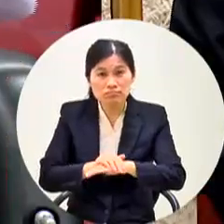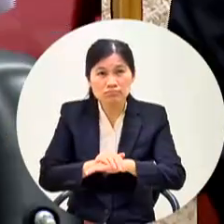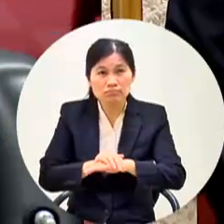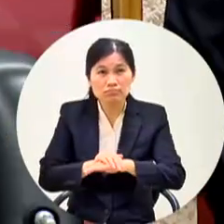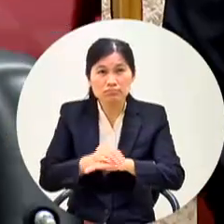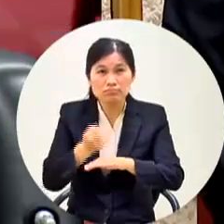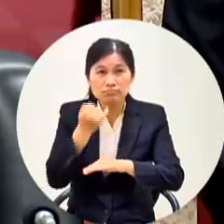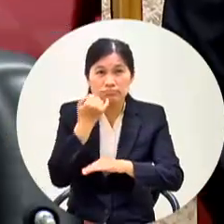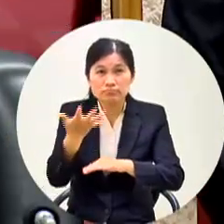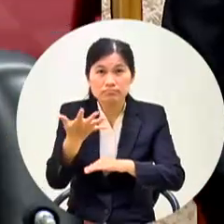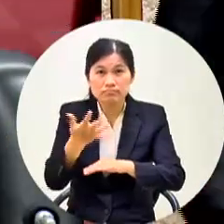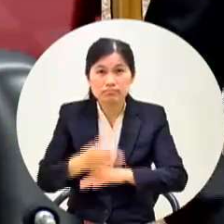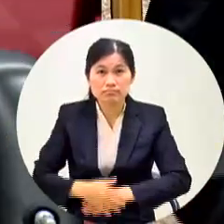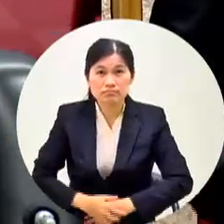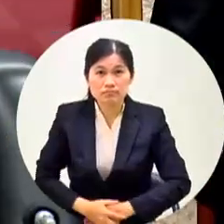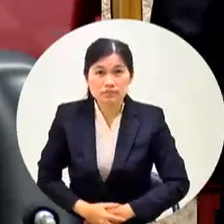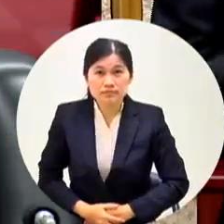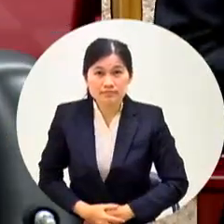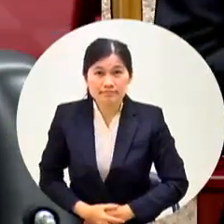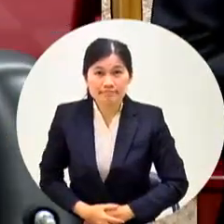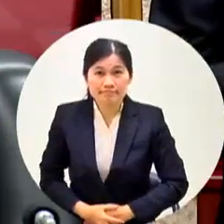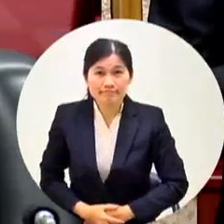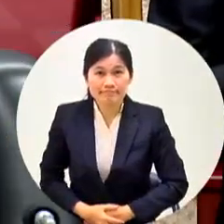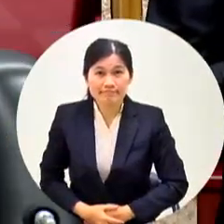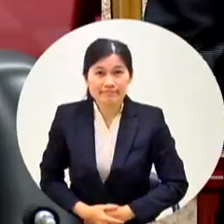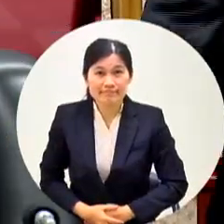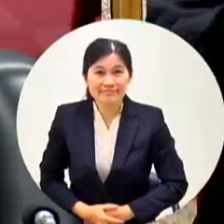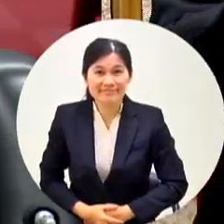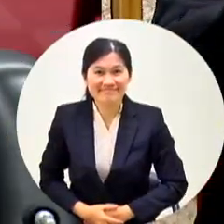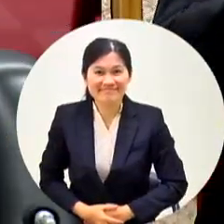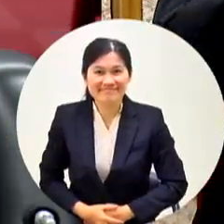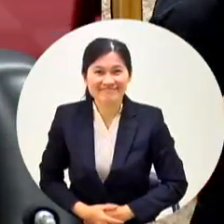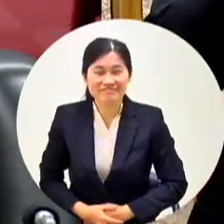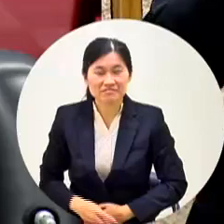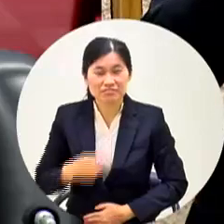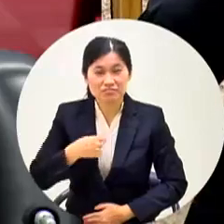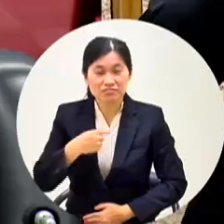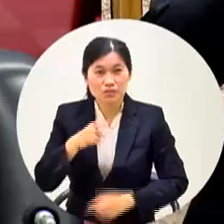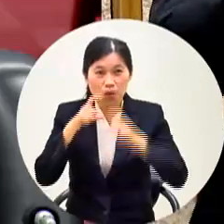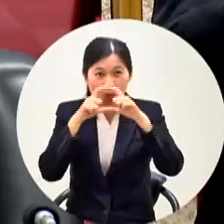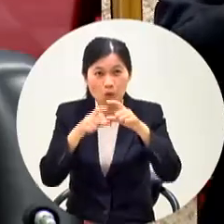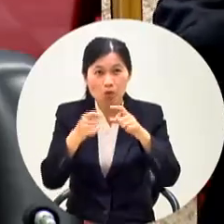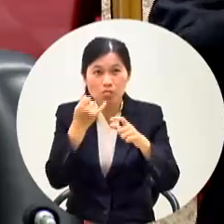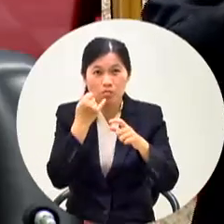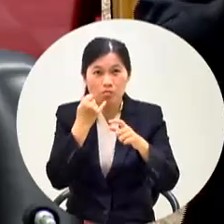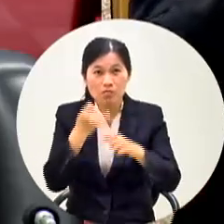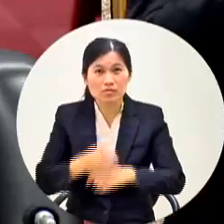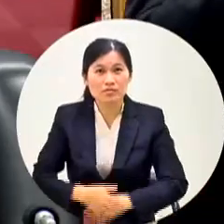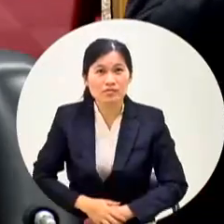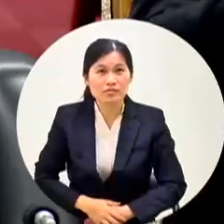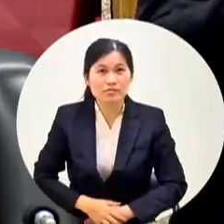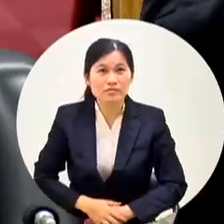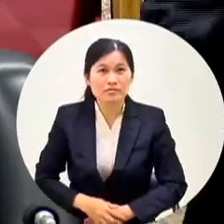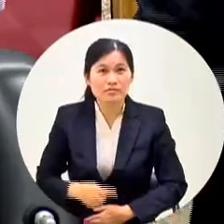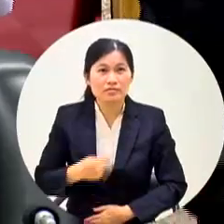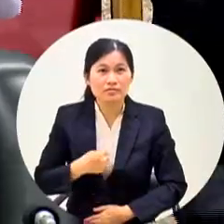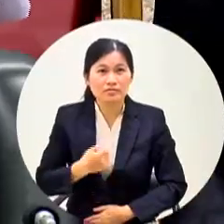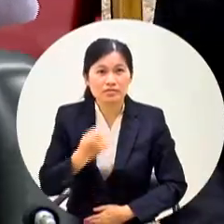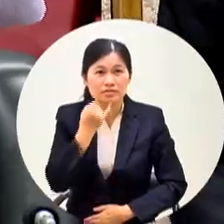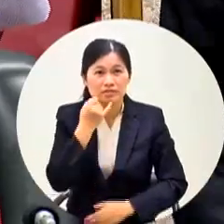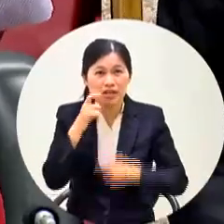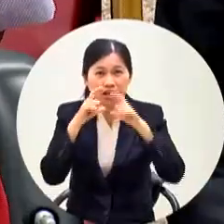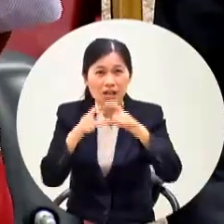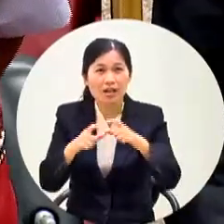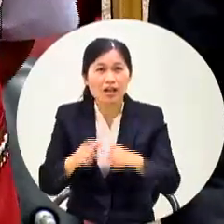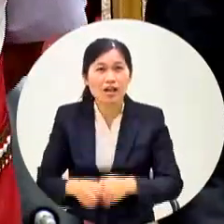地震局这样可以吗？ 我可以答吗？ 可以谈。 我可以回答了吗？ 不足的部分